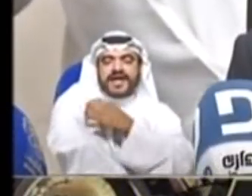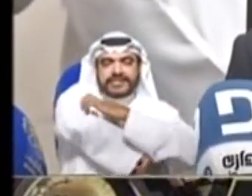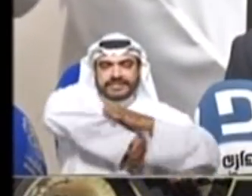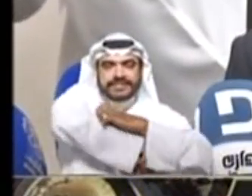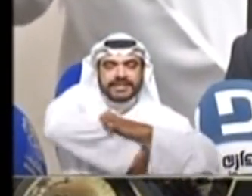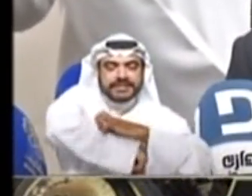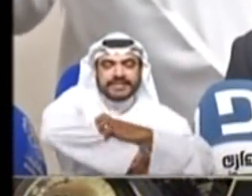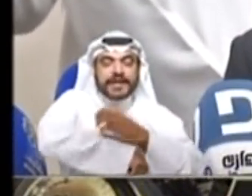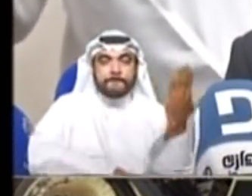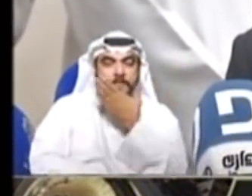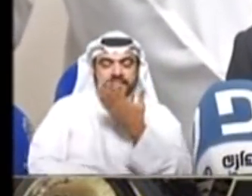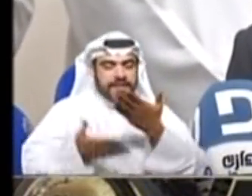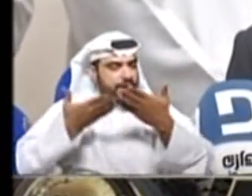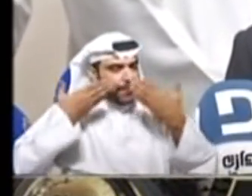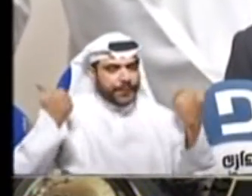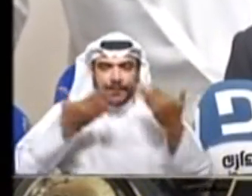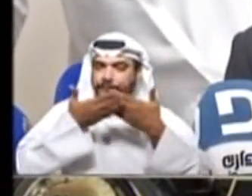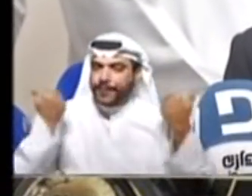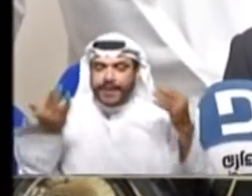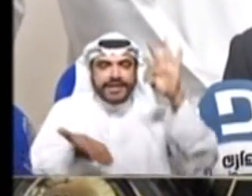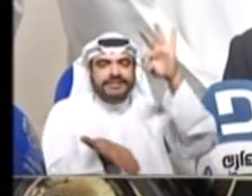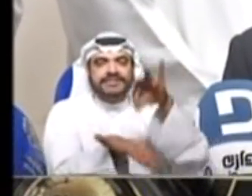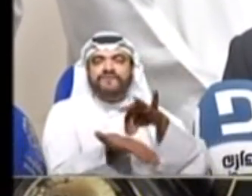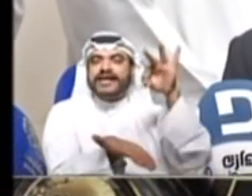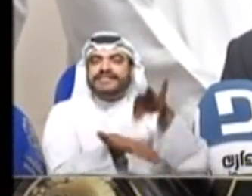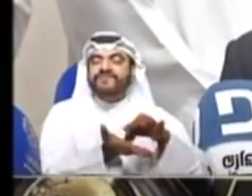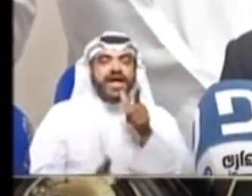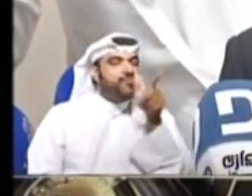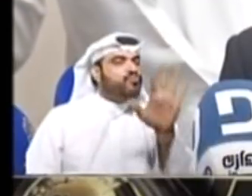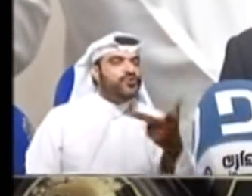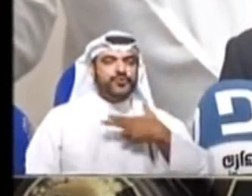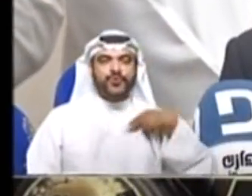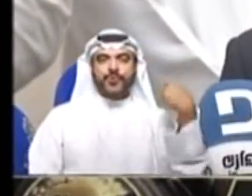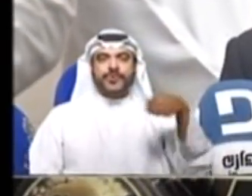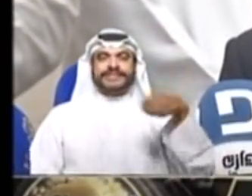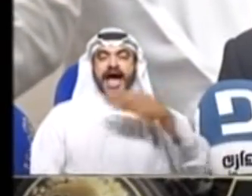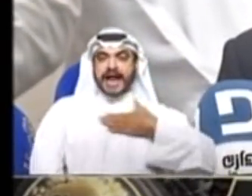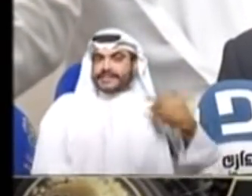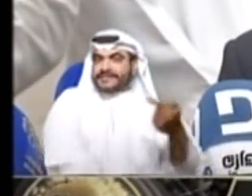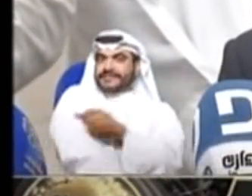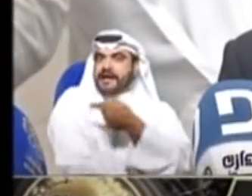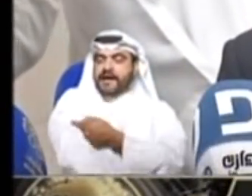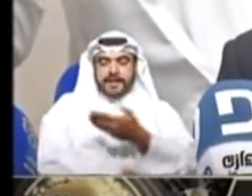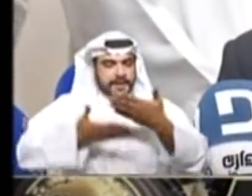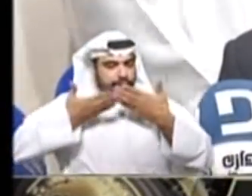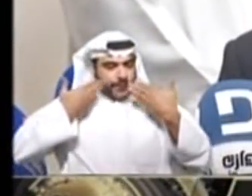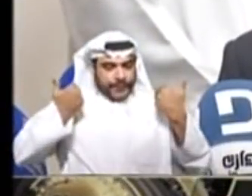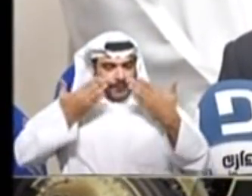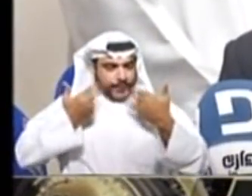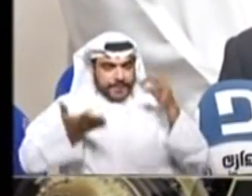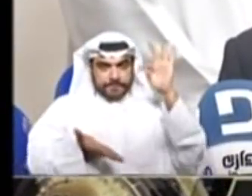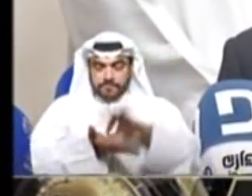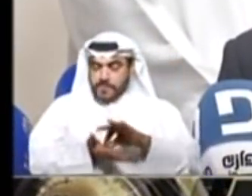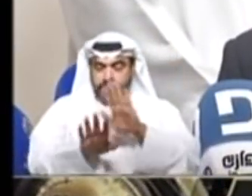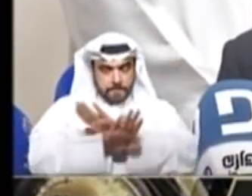العدان والجهراء. أكدت وزارة الصحة بأن هذه الأرقام غير صحيحة جملة وتفصيلا، وأن